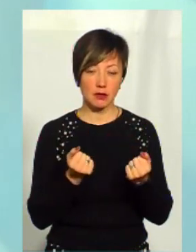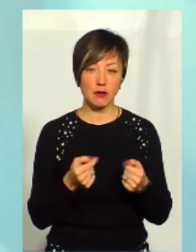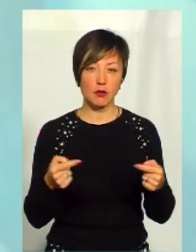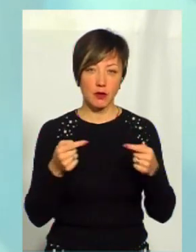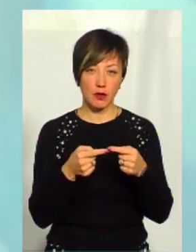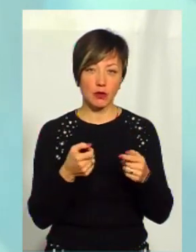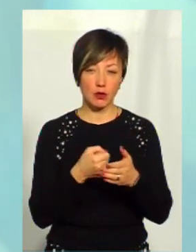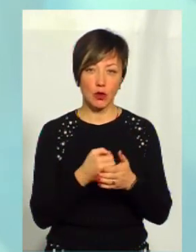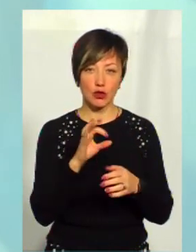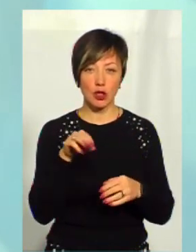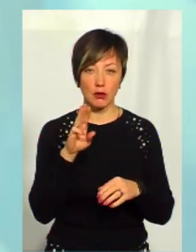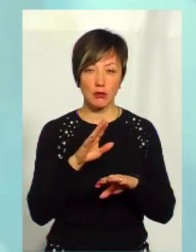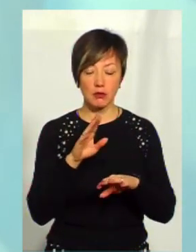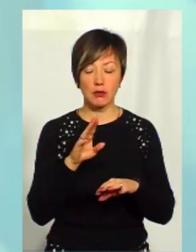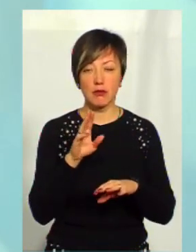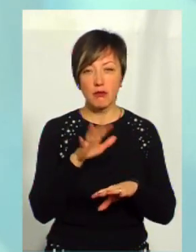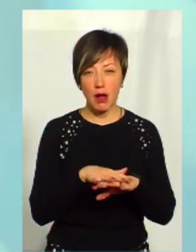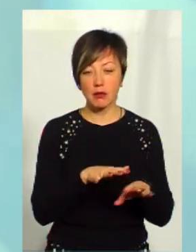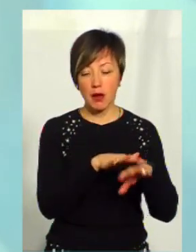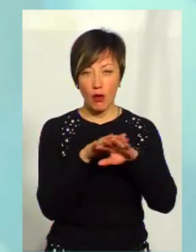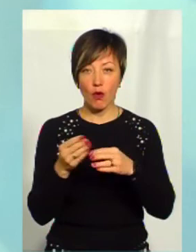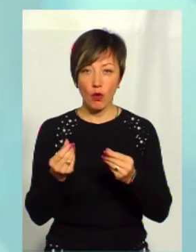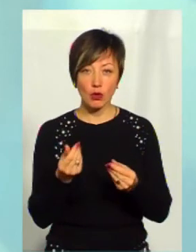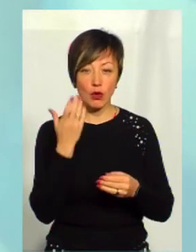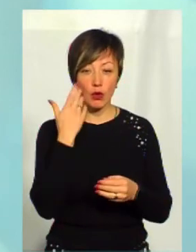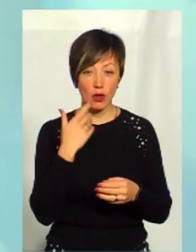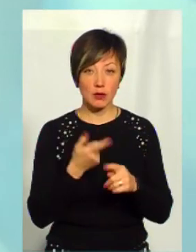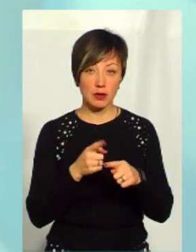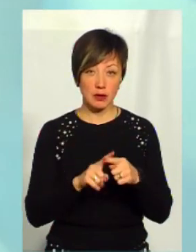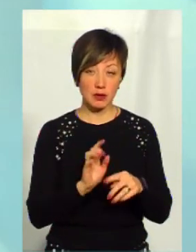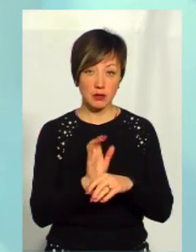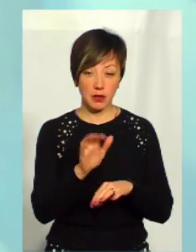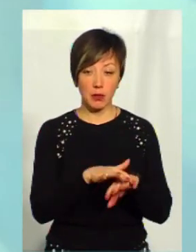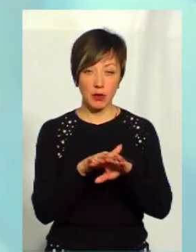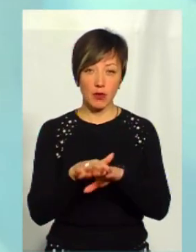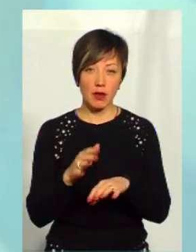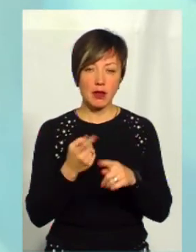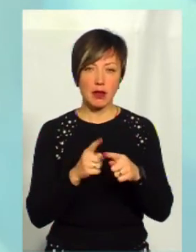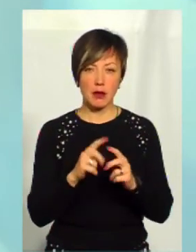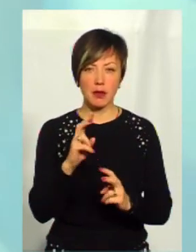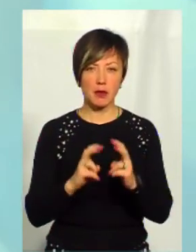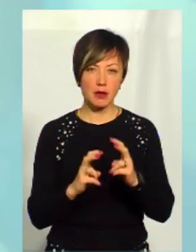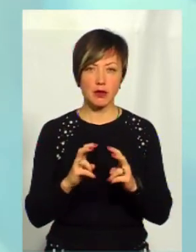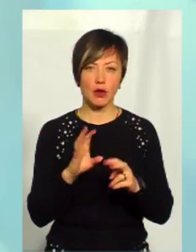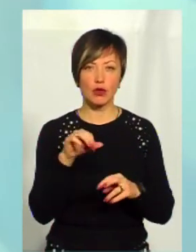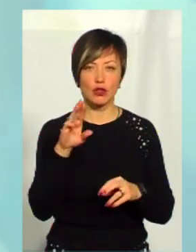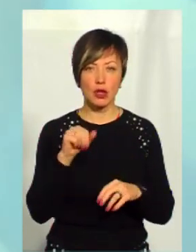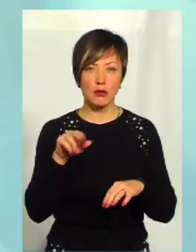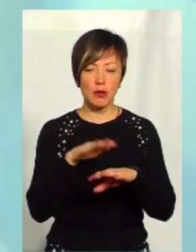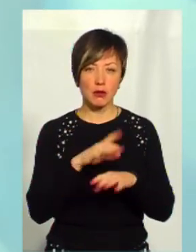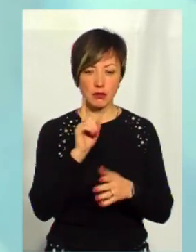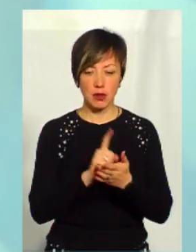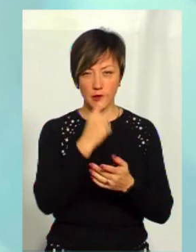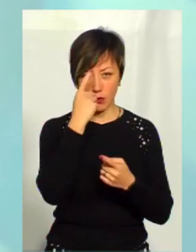звертатися, відповідно, так. Да. Уже Ощадбанк перераховує ці кошти, і коли йде саме перерахування, відповідно, на підприємство Ощадбанк має